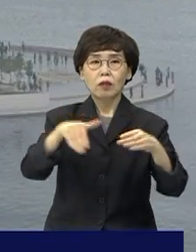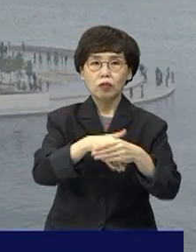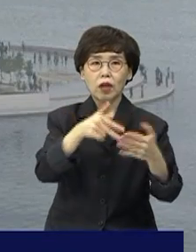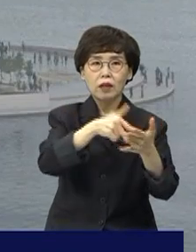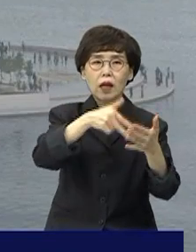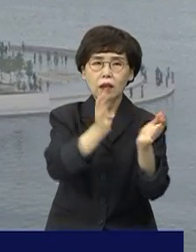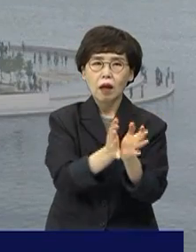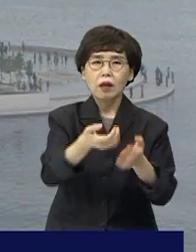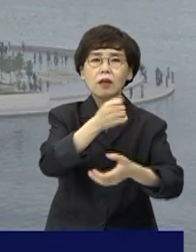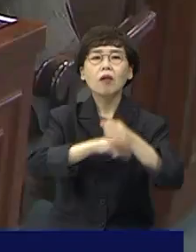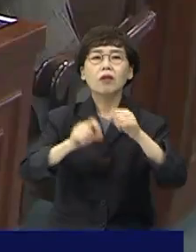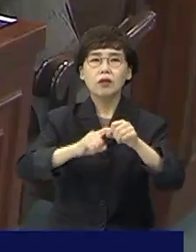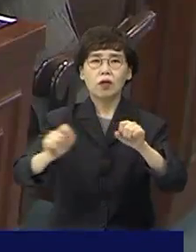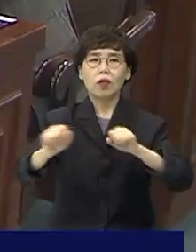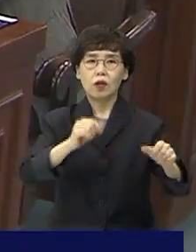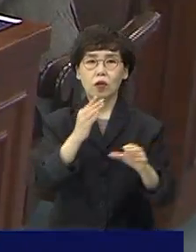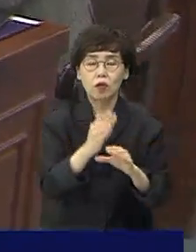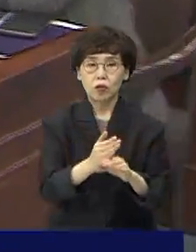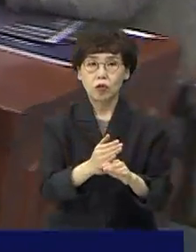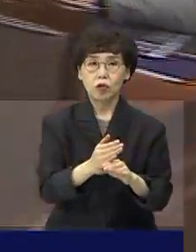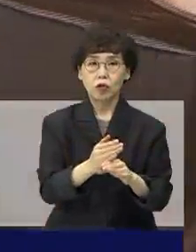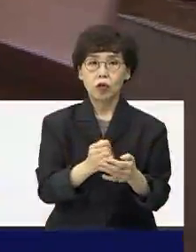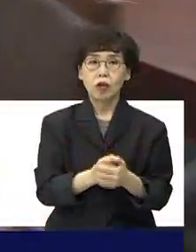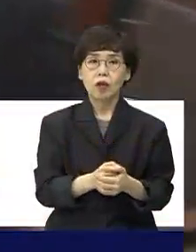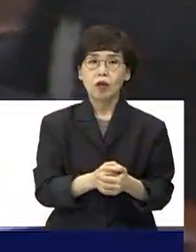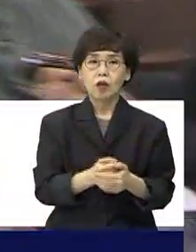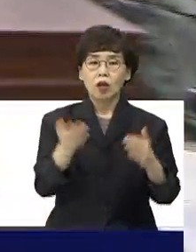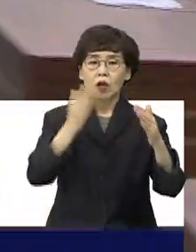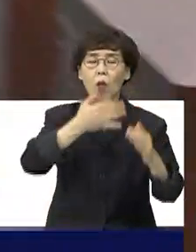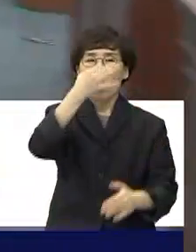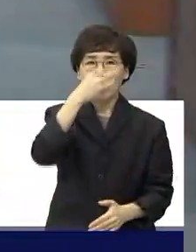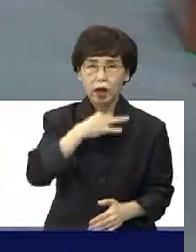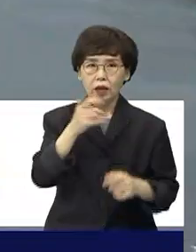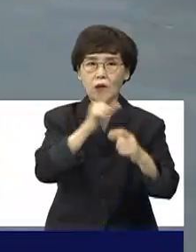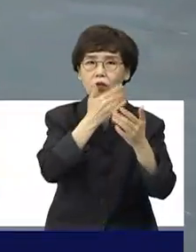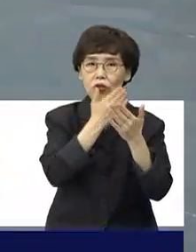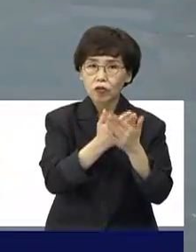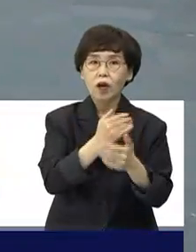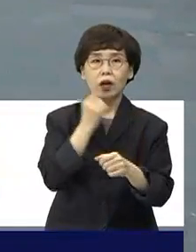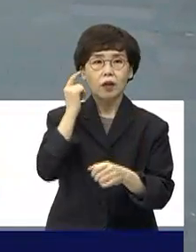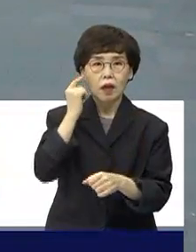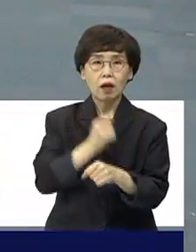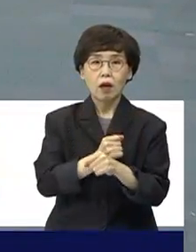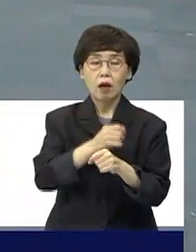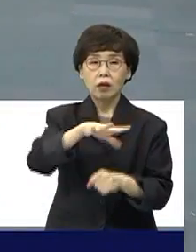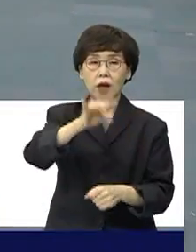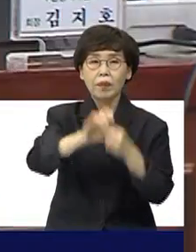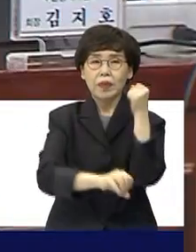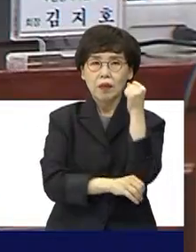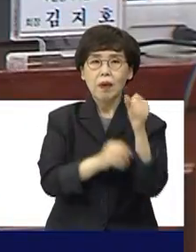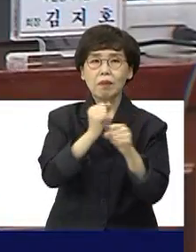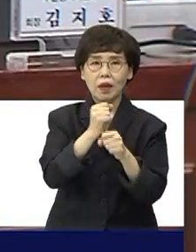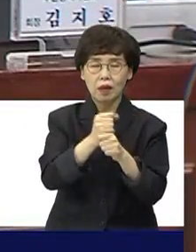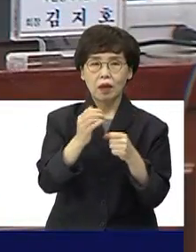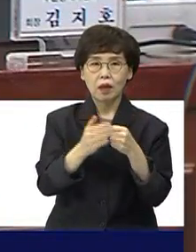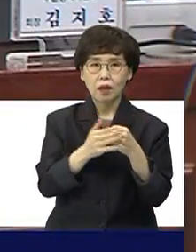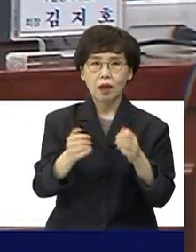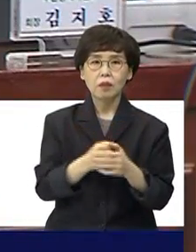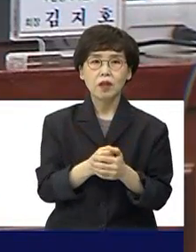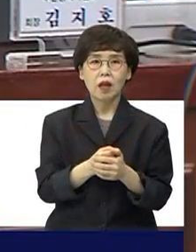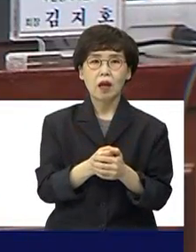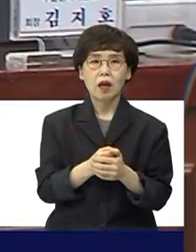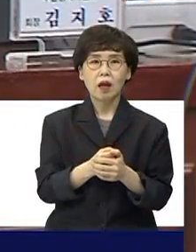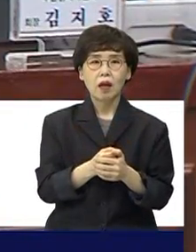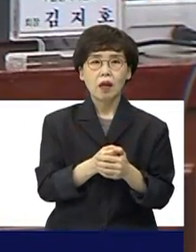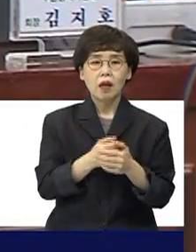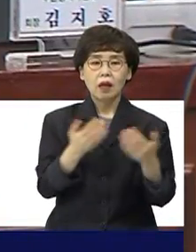부산문화재단이 적극적입니다. 수익보다 공익성을 강화하고 초기 기반을 닦는 차원에서 사업소 형태로